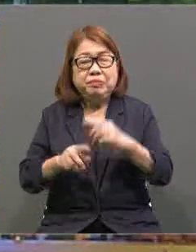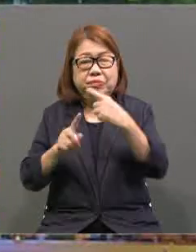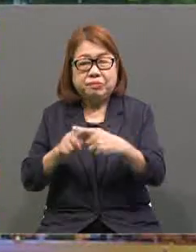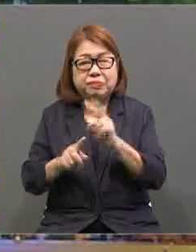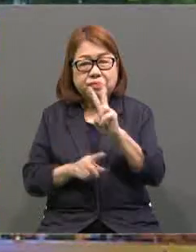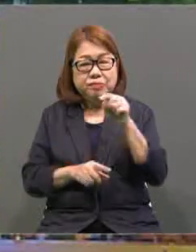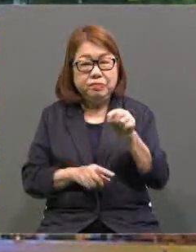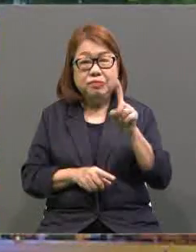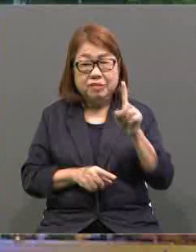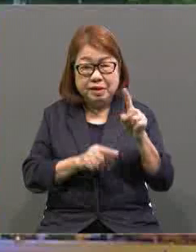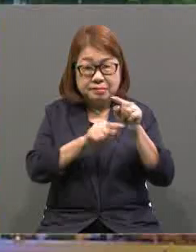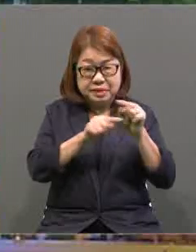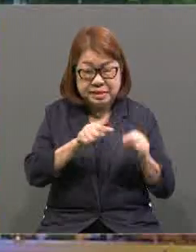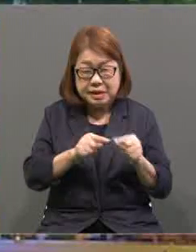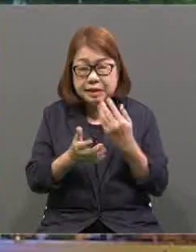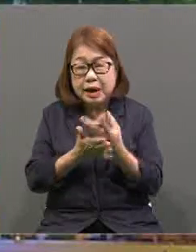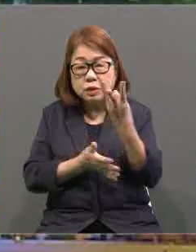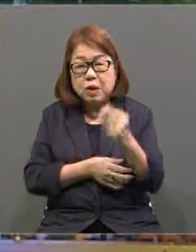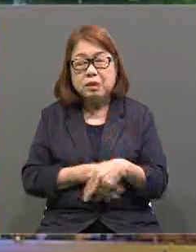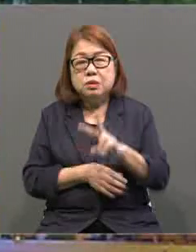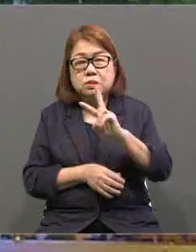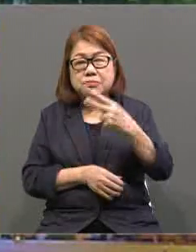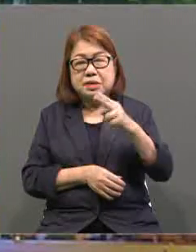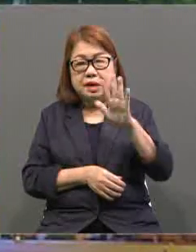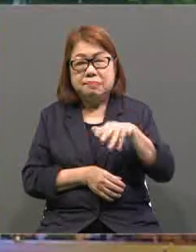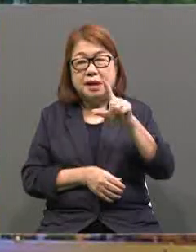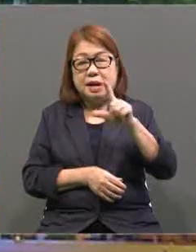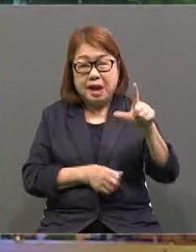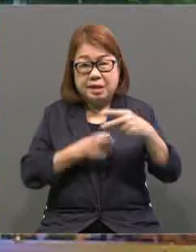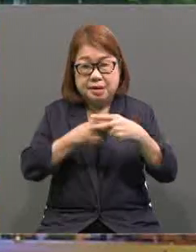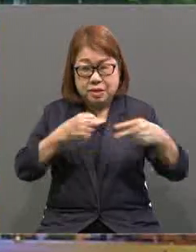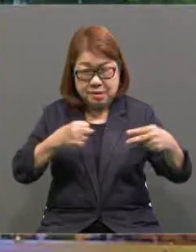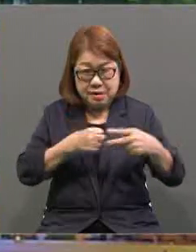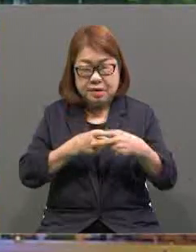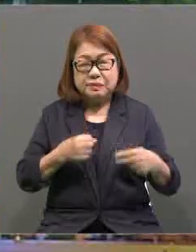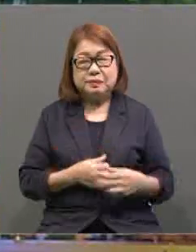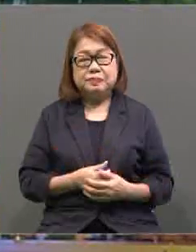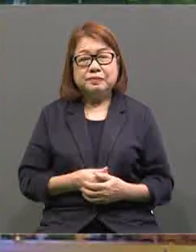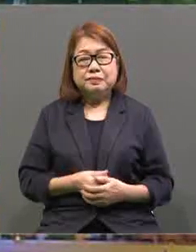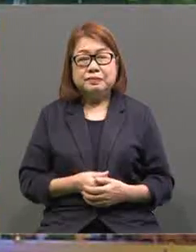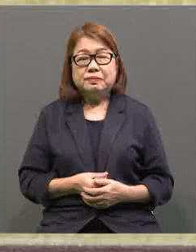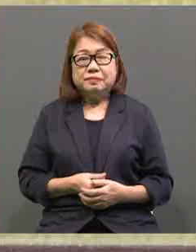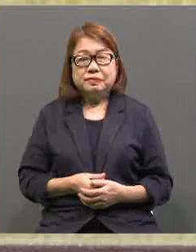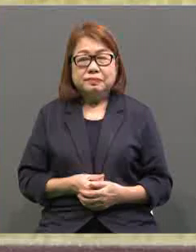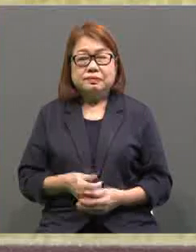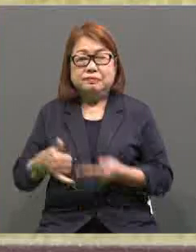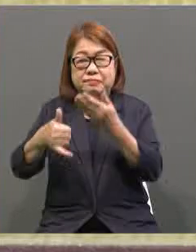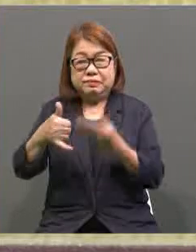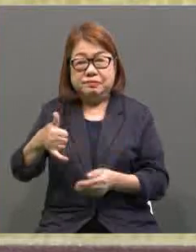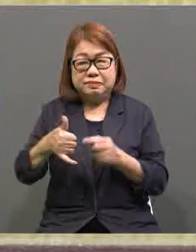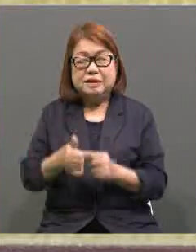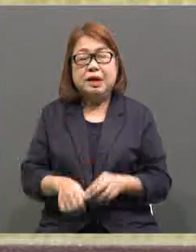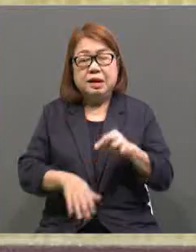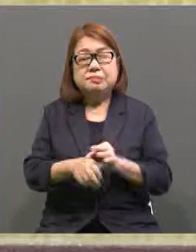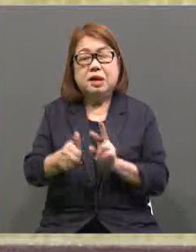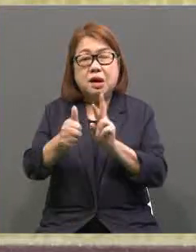perถ้าคิดเป็นมูลค่าตัวเงินนี่คือกว่า 25,000ล้านเหรียญสหรัฐเลยนะครับทางดนท่านคุณคารมพลพรกลาง